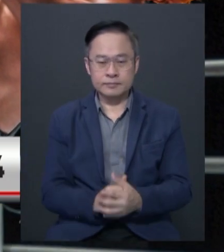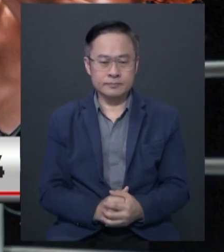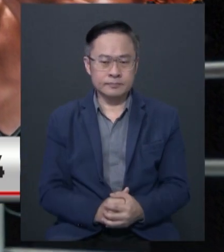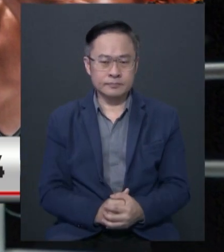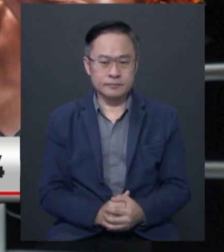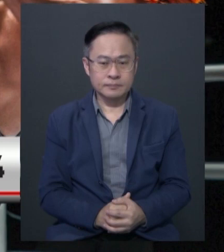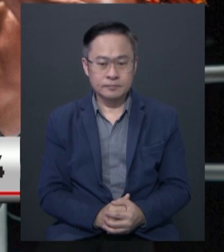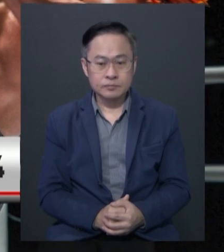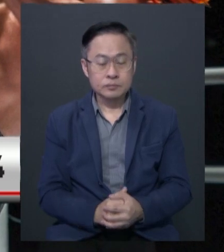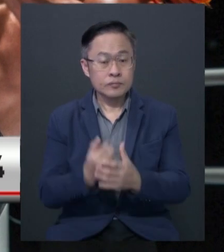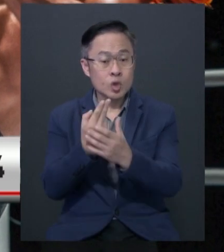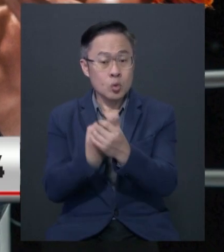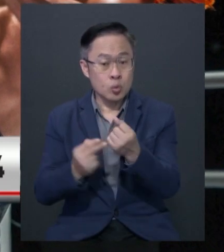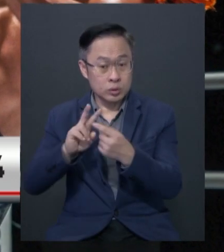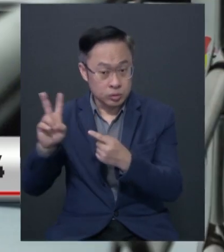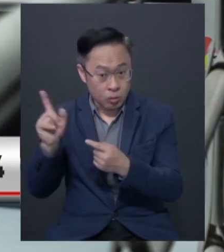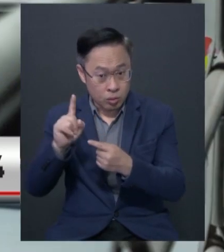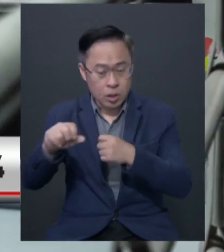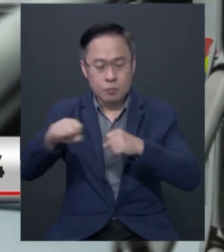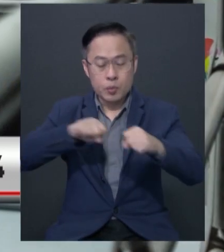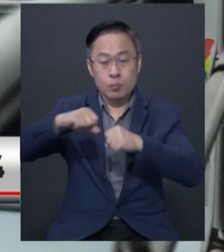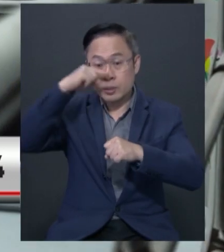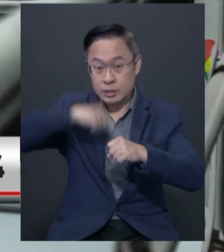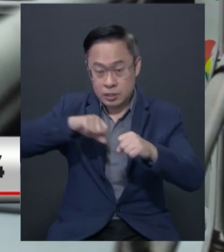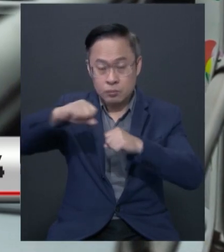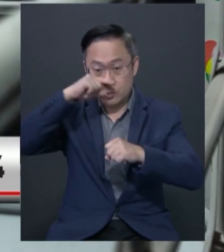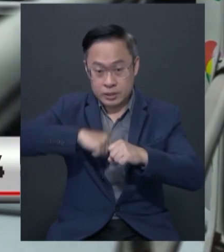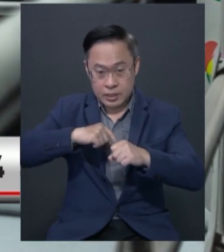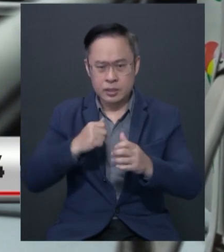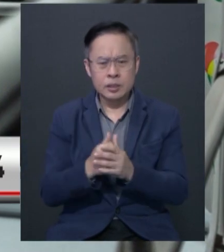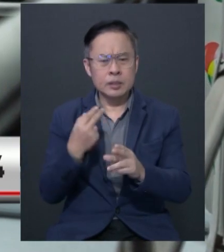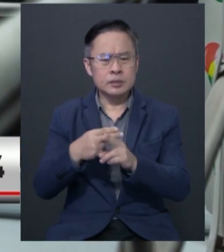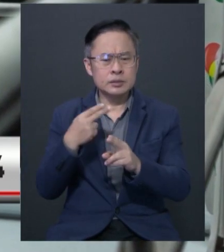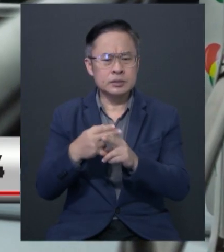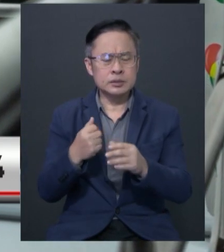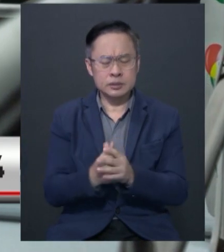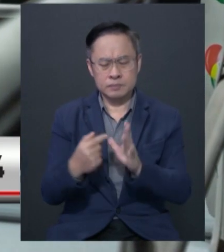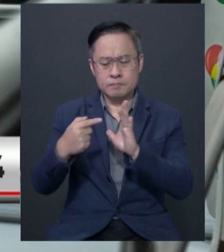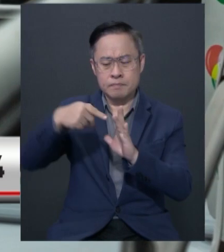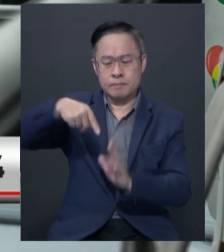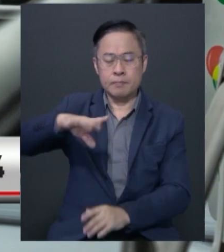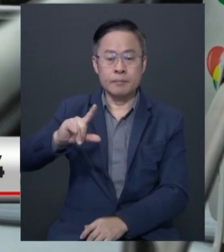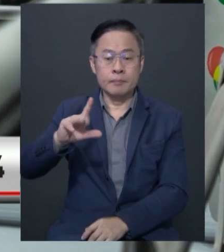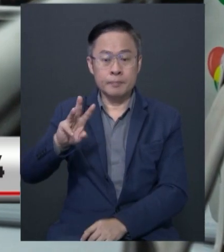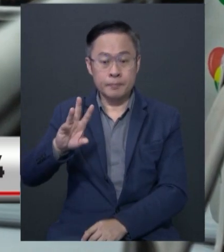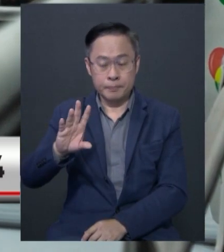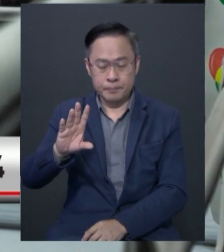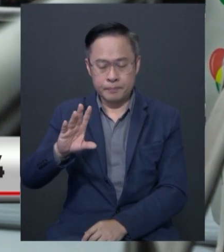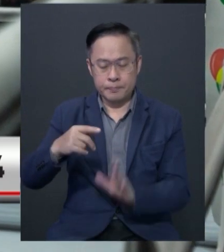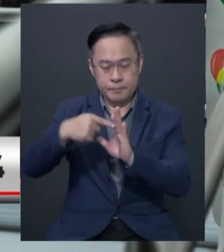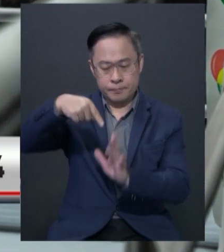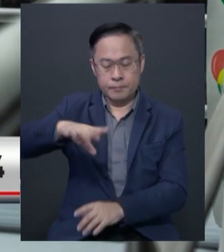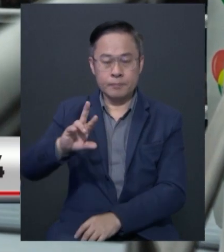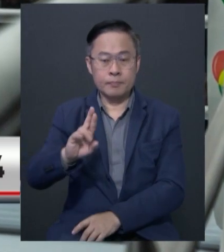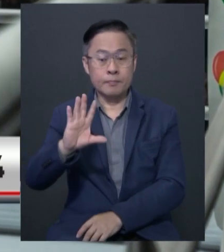ส่วนคู่รองของรายการนี้ครับเป็นการชกมวยไทยรุ่นฟลายเวทครับเพชรเมืองศรีทีเด็ด 99ครับที่ไฟต์นี้ได้โอกาสขึ้นชก